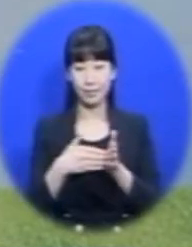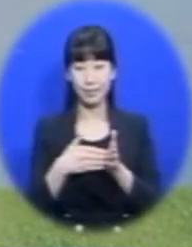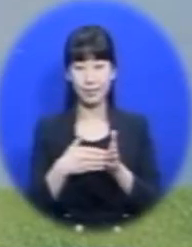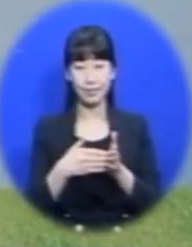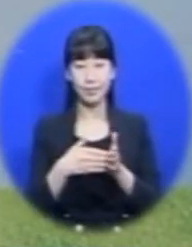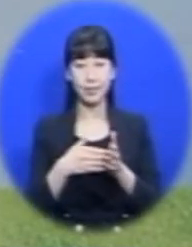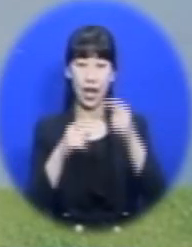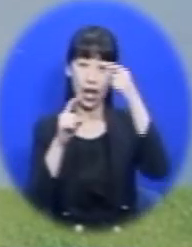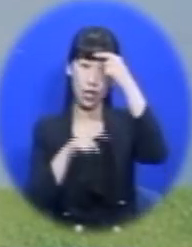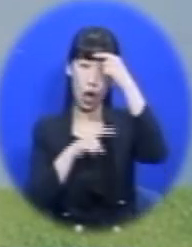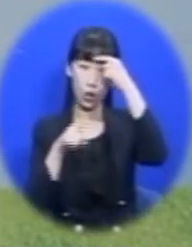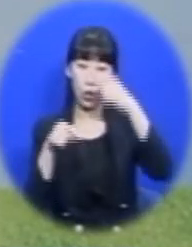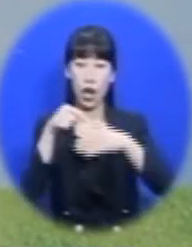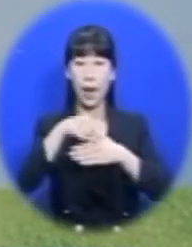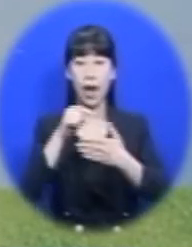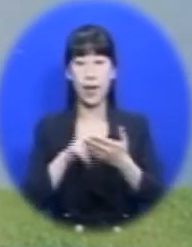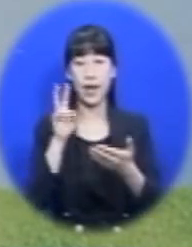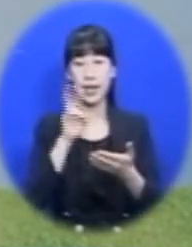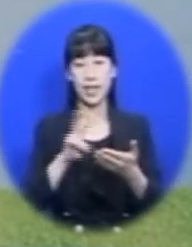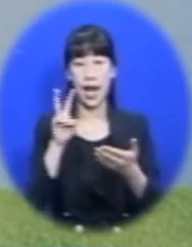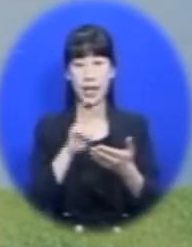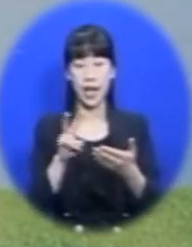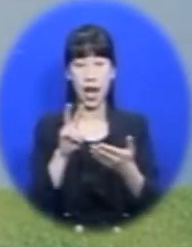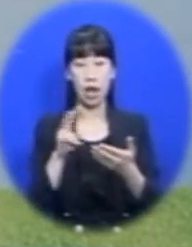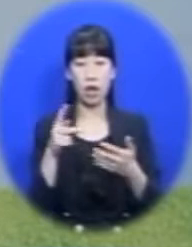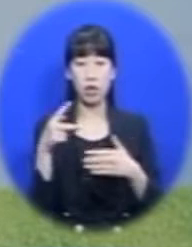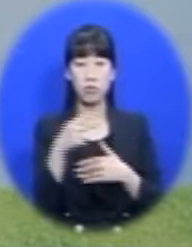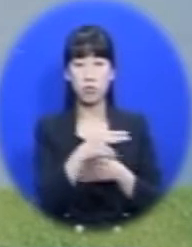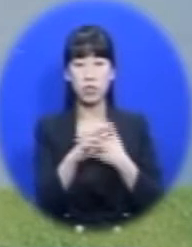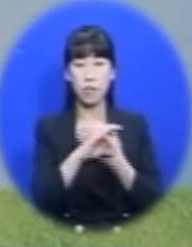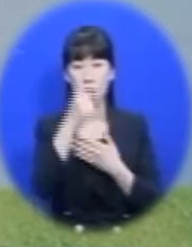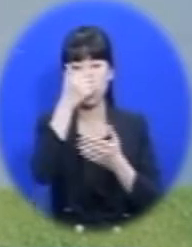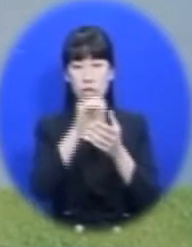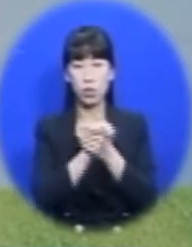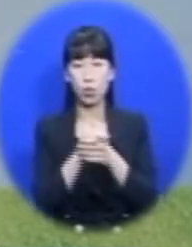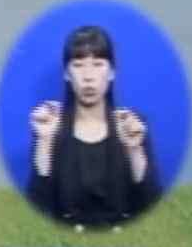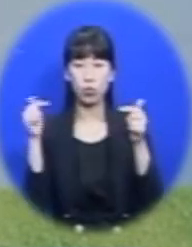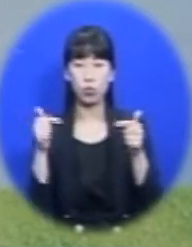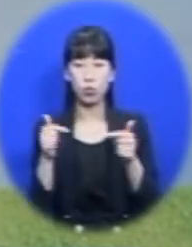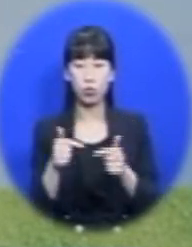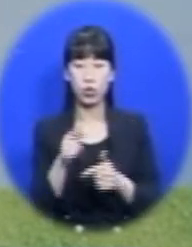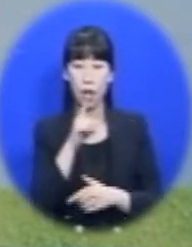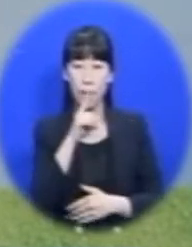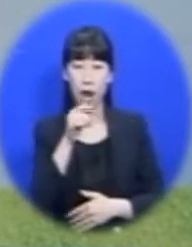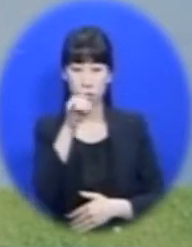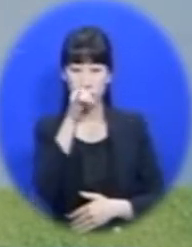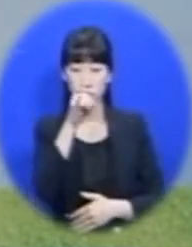찬양을 잃어버리면 그러면 기도도 곧 사그러지고 만다는 겁니다.